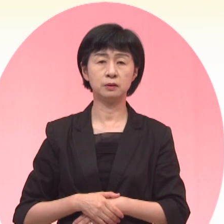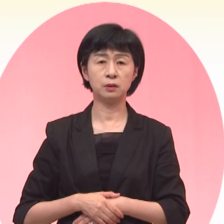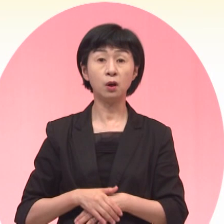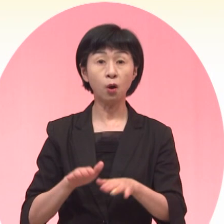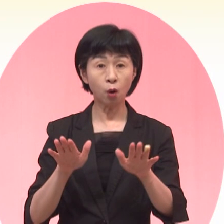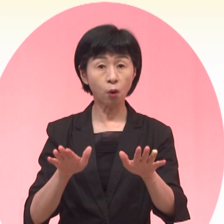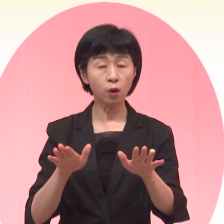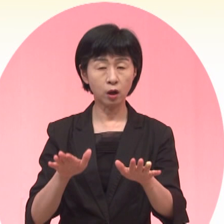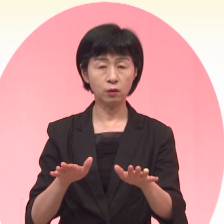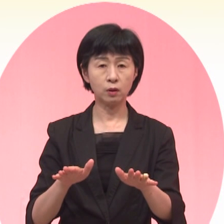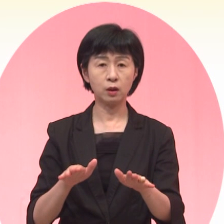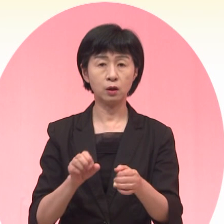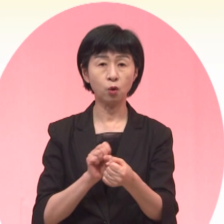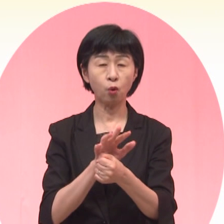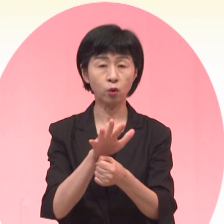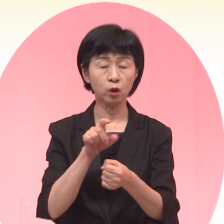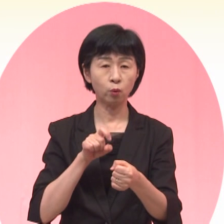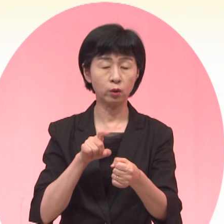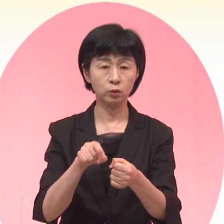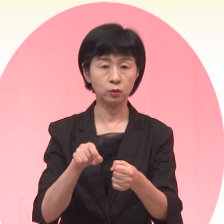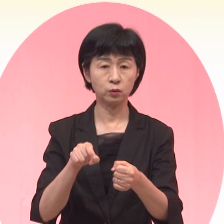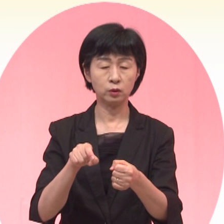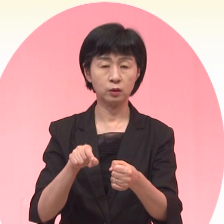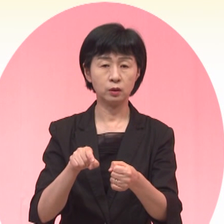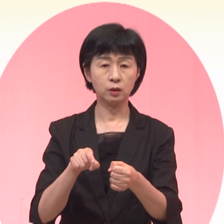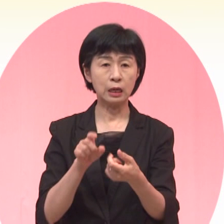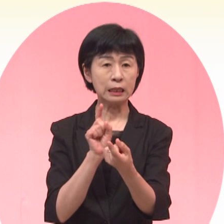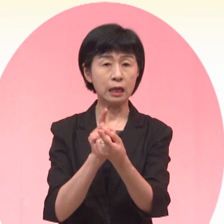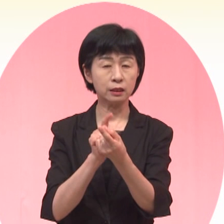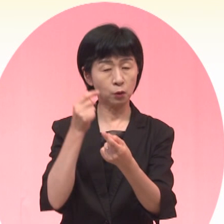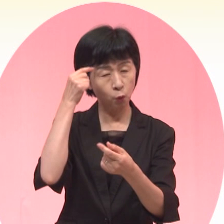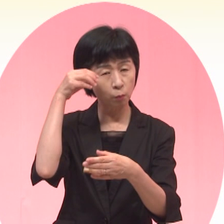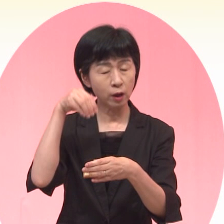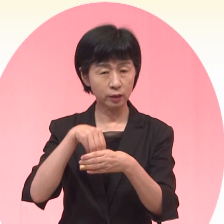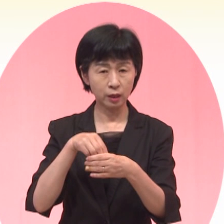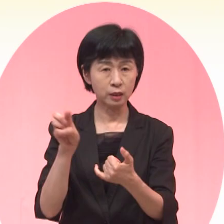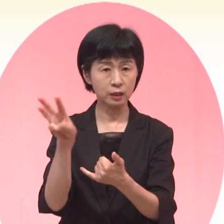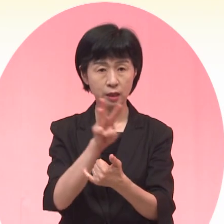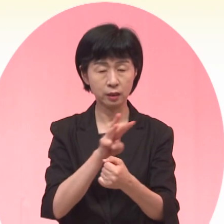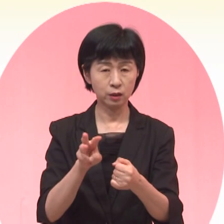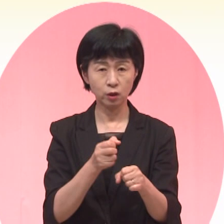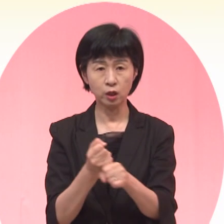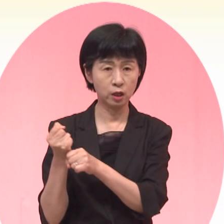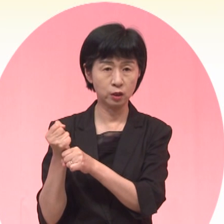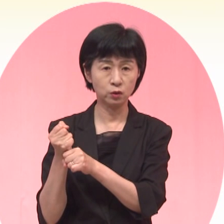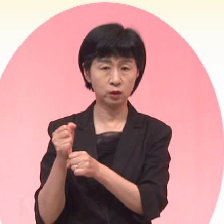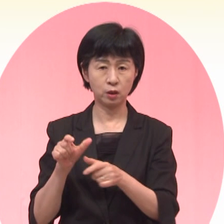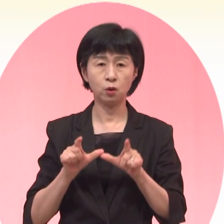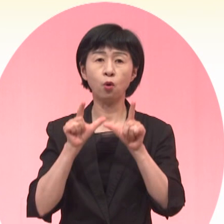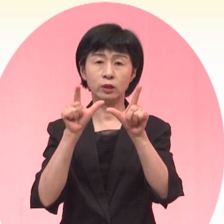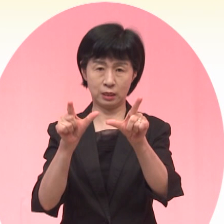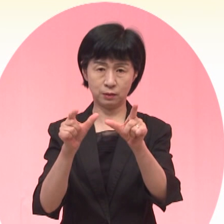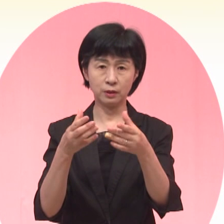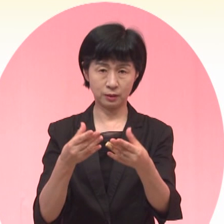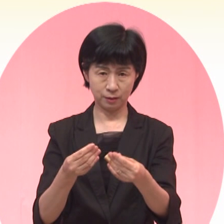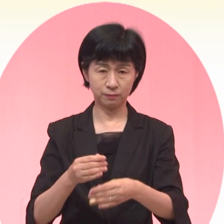今回は新型コロナウイルス感染症対策を踏まえた災害からの避難についてお知らせし